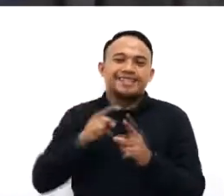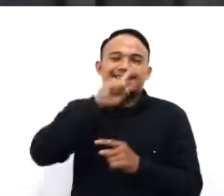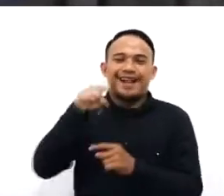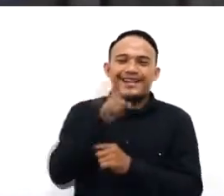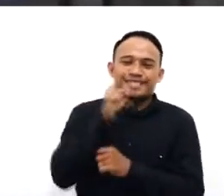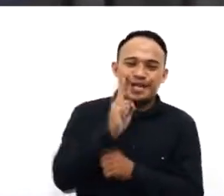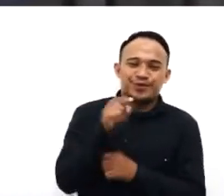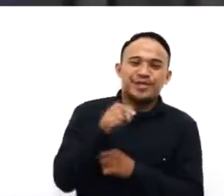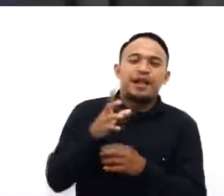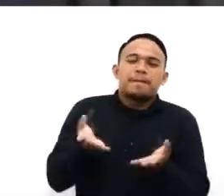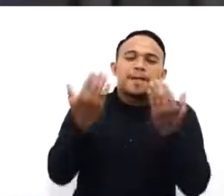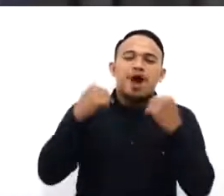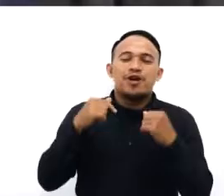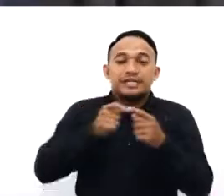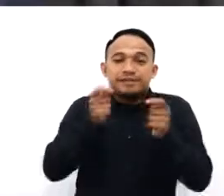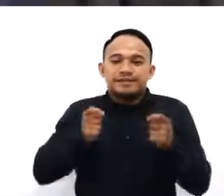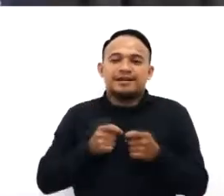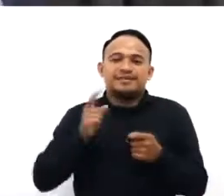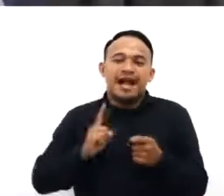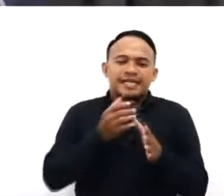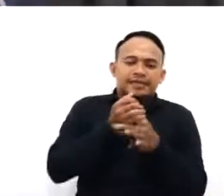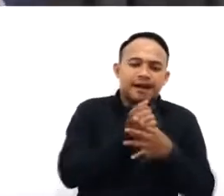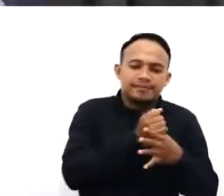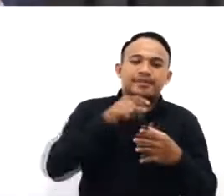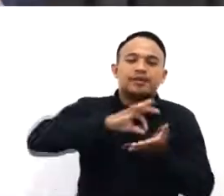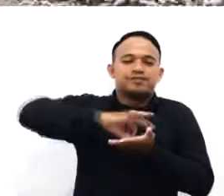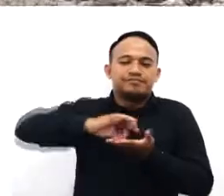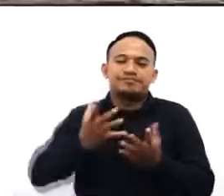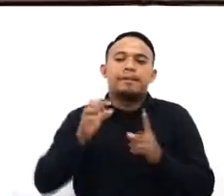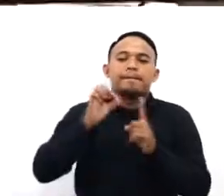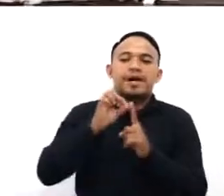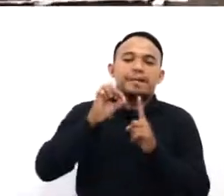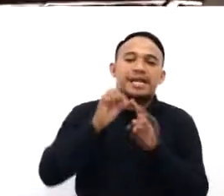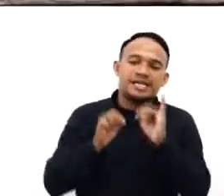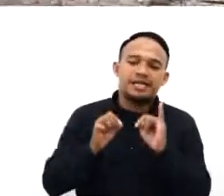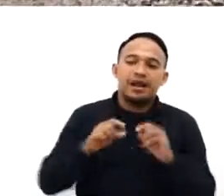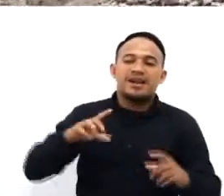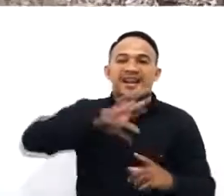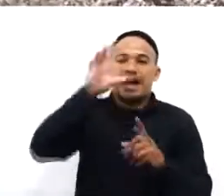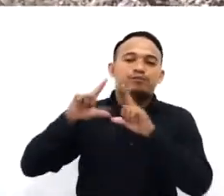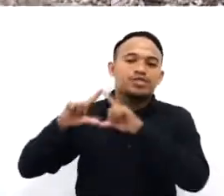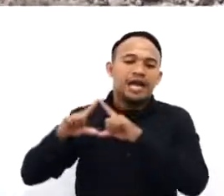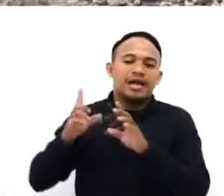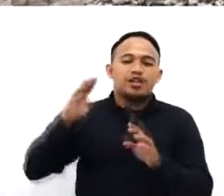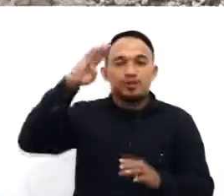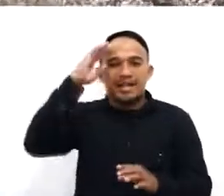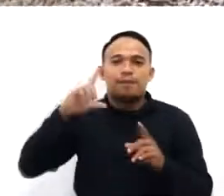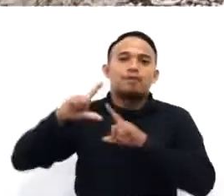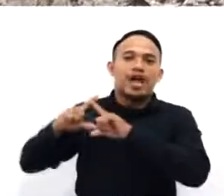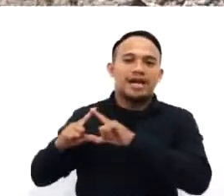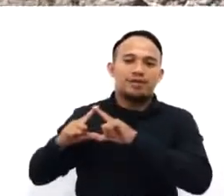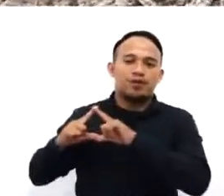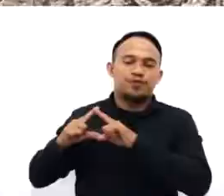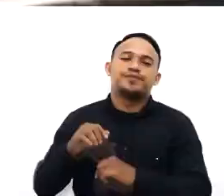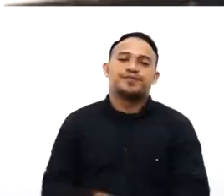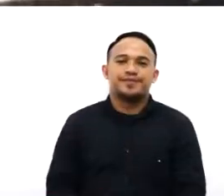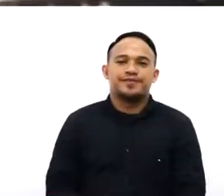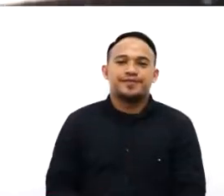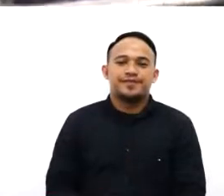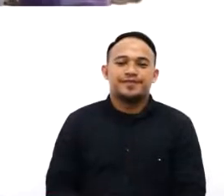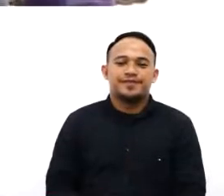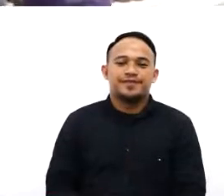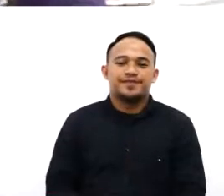dana alokasi khusus. Salah satunya adalah pembangunan tempat pemasaran ikan yang berlokasi di